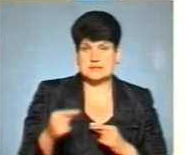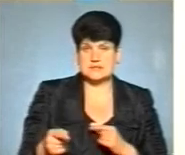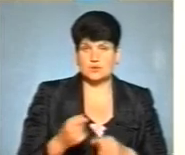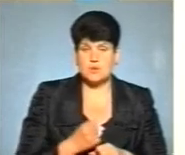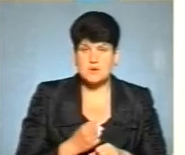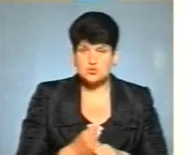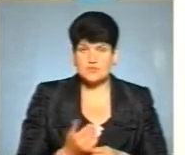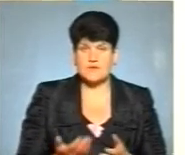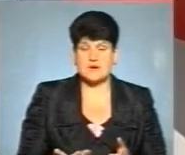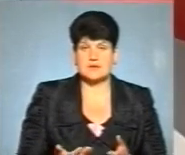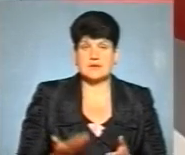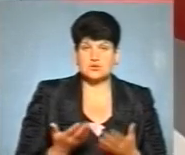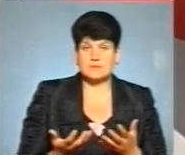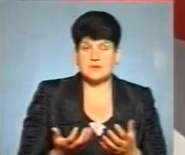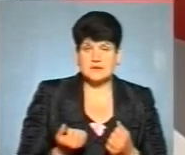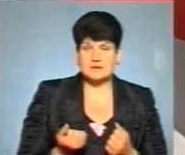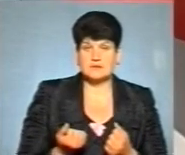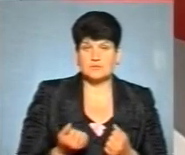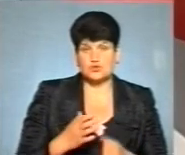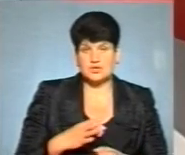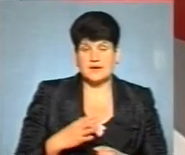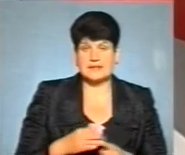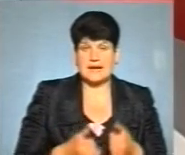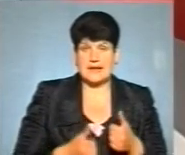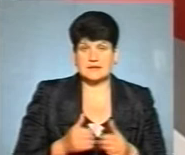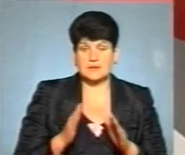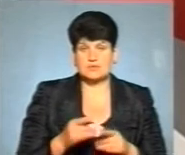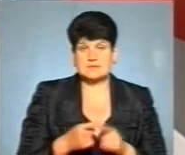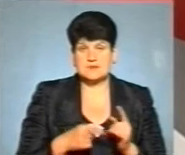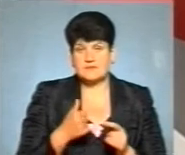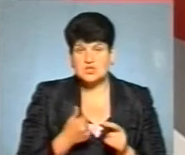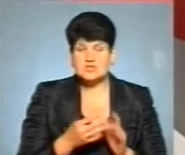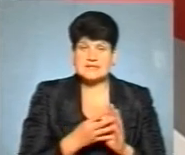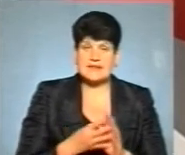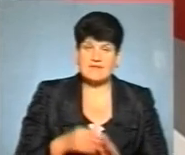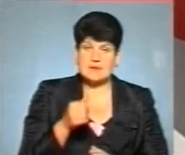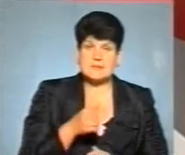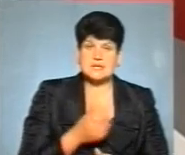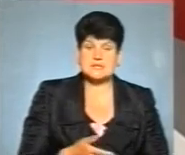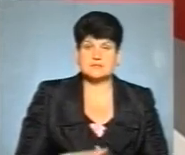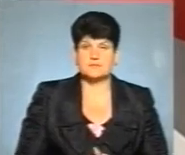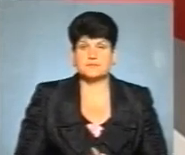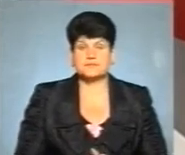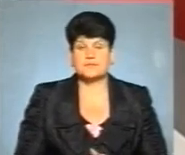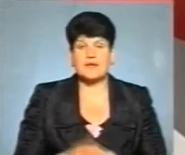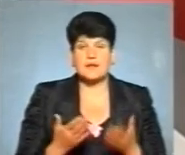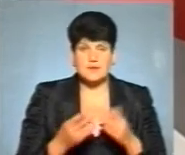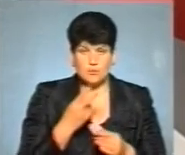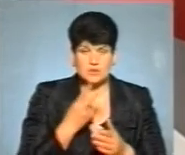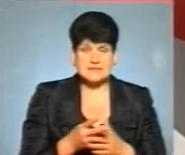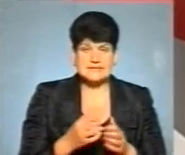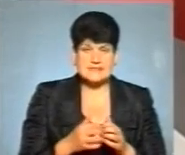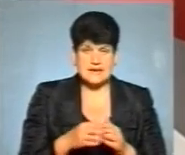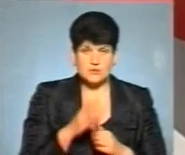так? Якщо брати, тоді давайте дочекаємося рейтингу, який буде там за півріччя чи за 9 місяців. Добре, але показник середньої